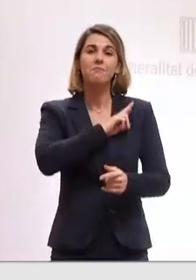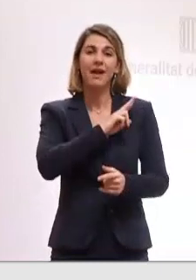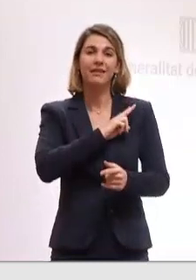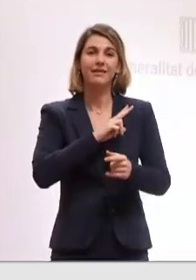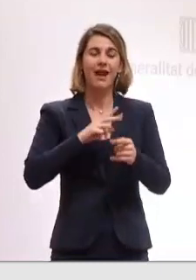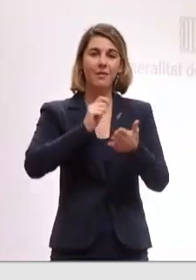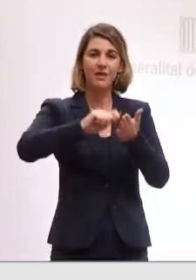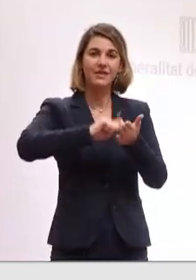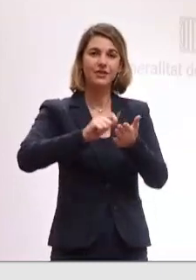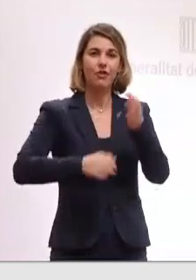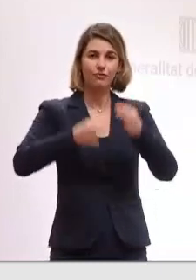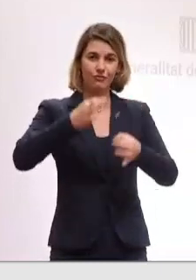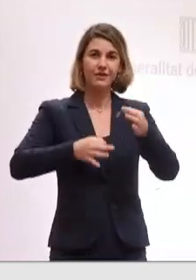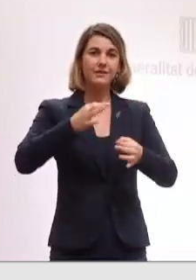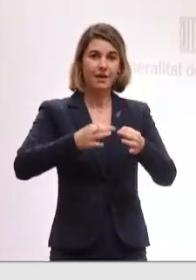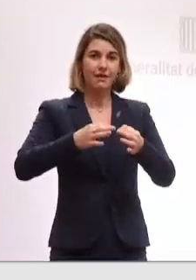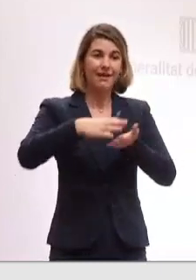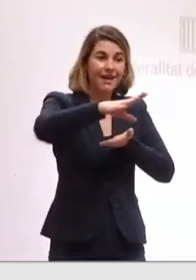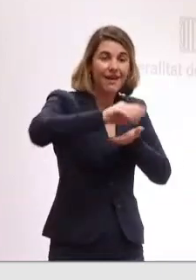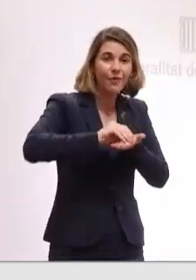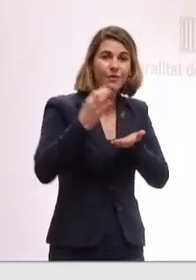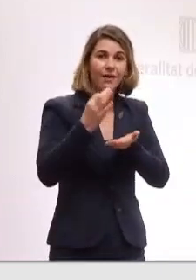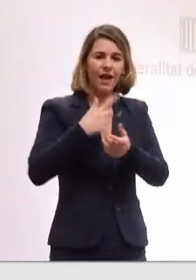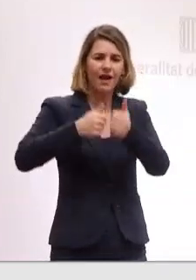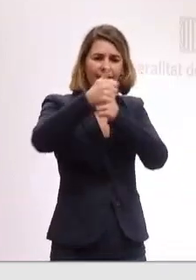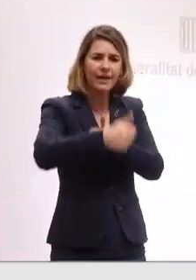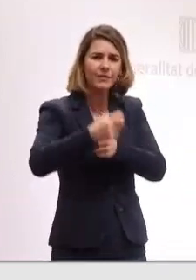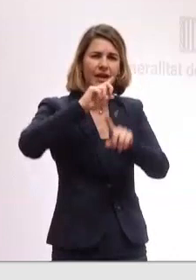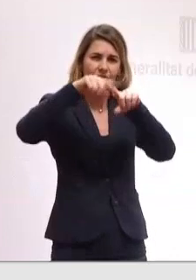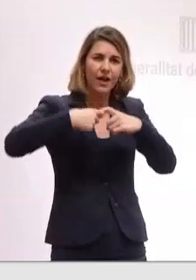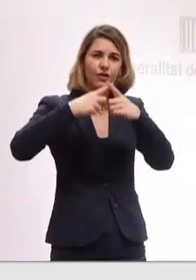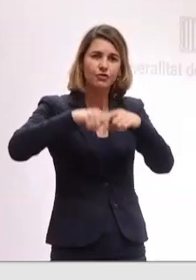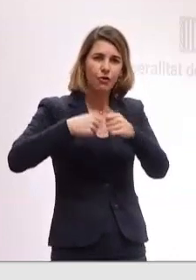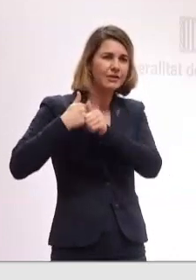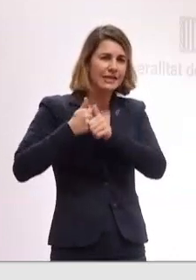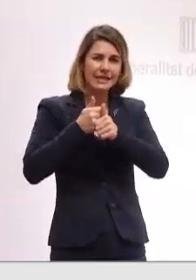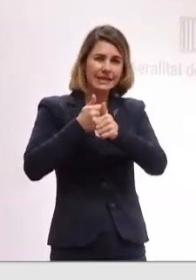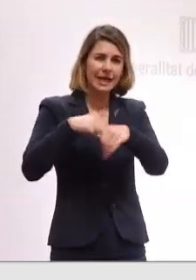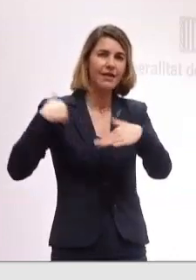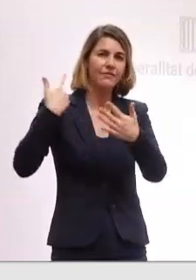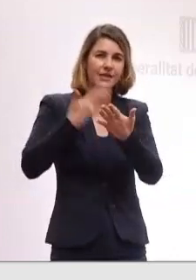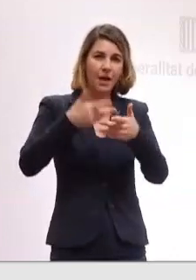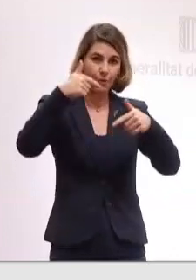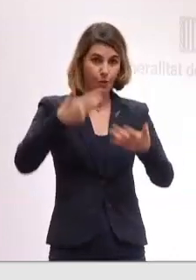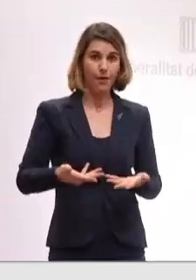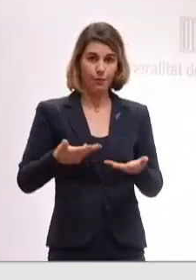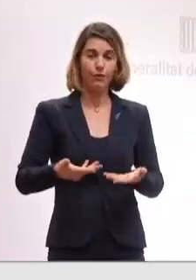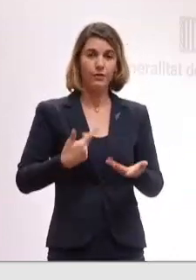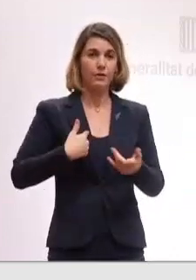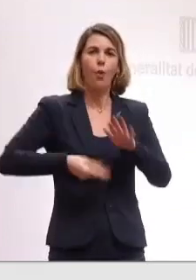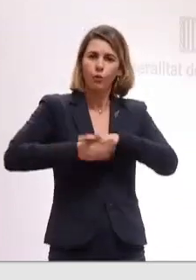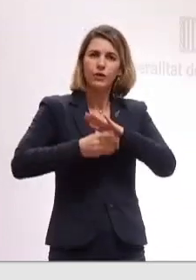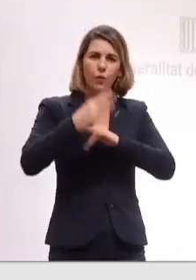Justícia, que recull els reptes i les reflexions que han guiat fins avui i continuen inspirant-nos